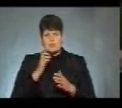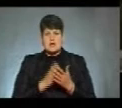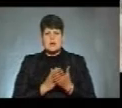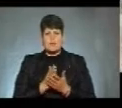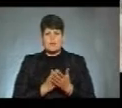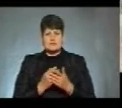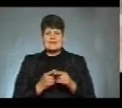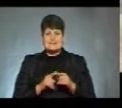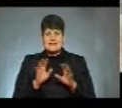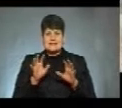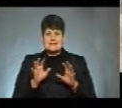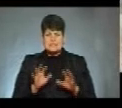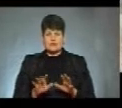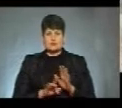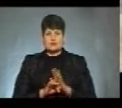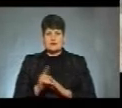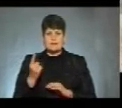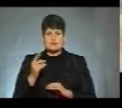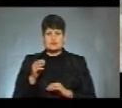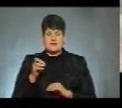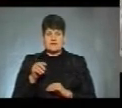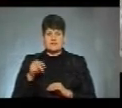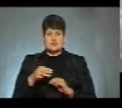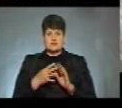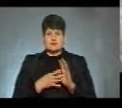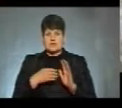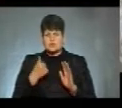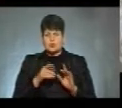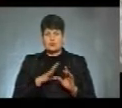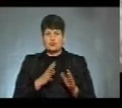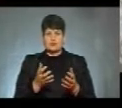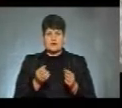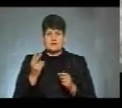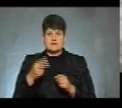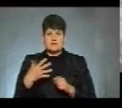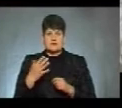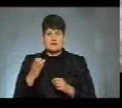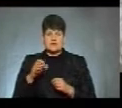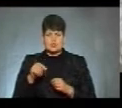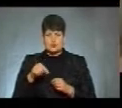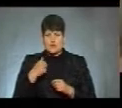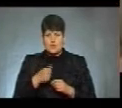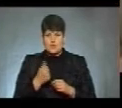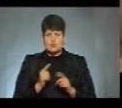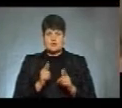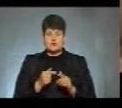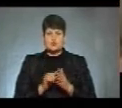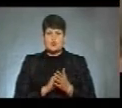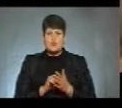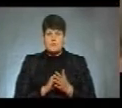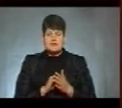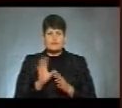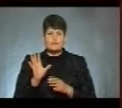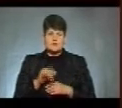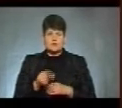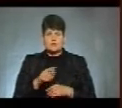закон вступив у дію 1 травня 2019 року і був прийнятий 25 січня цього року. Згідно з документом, усі